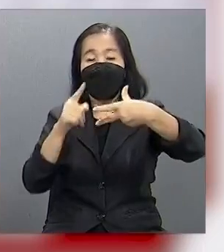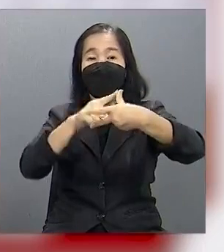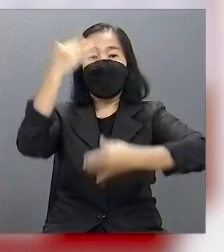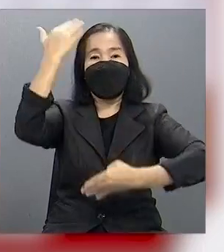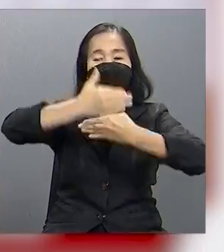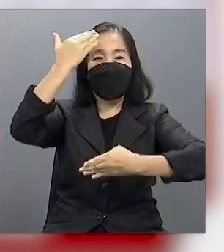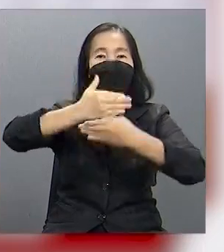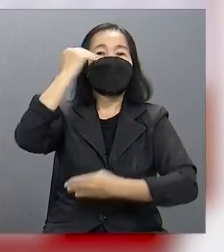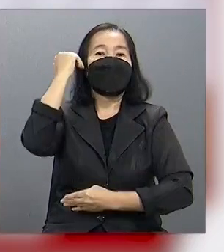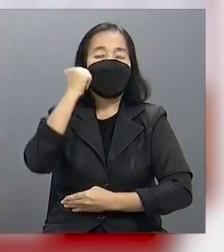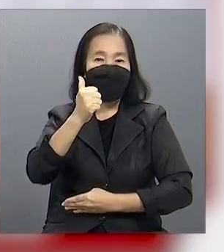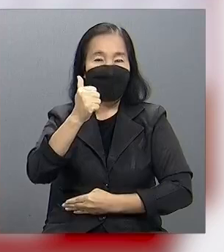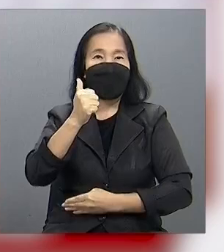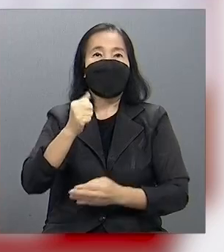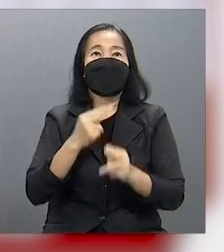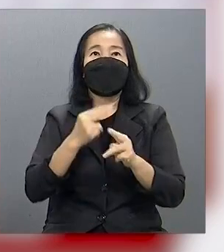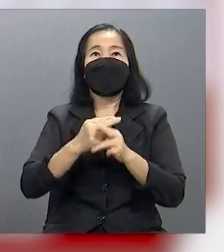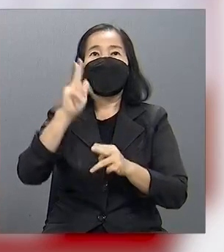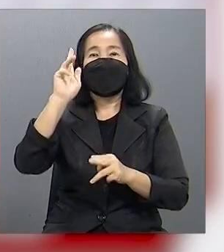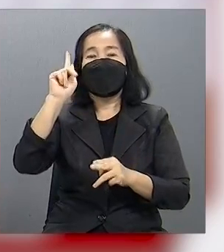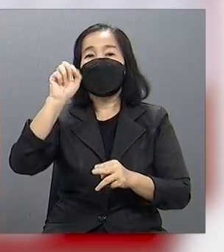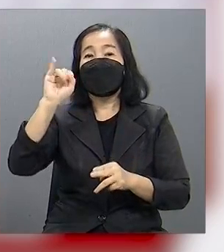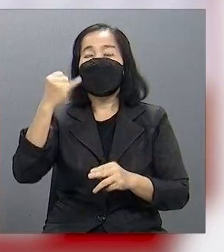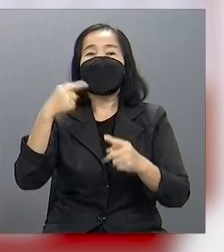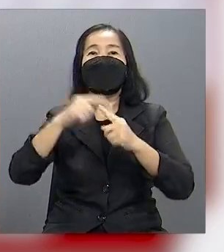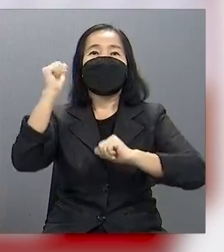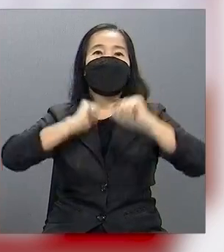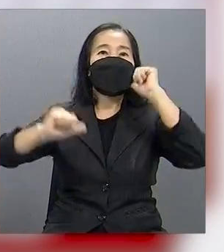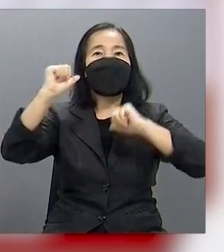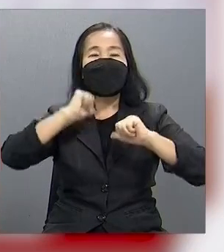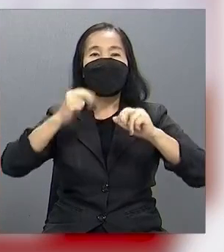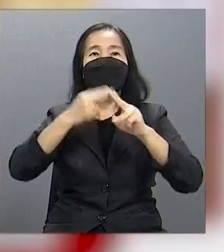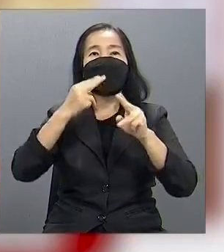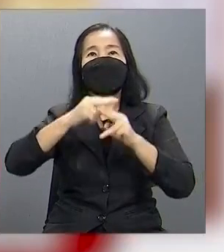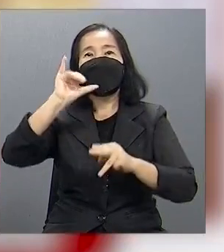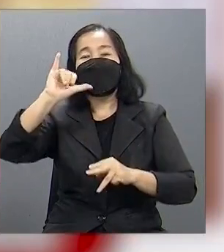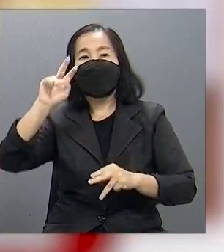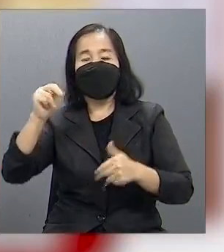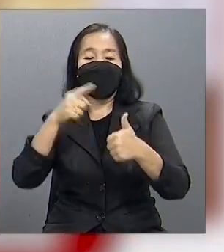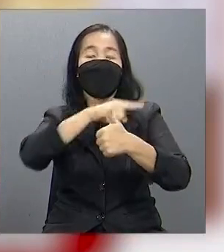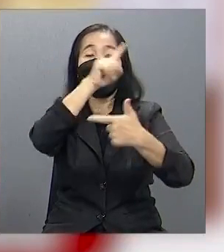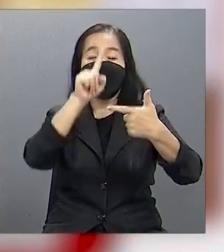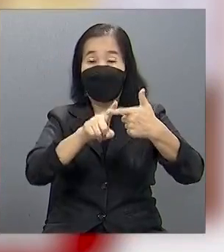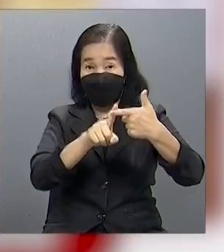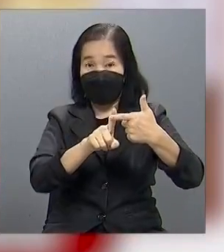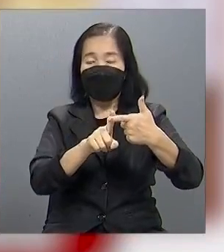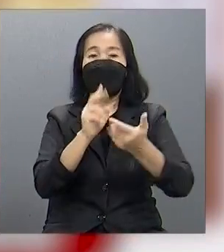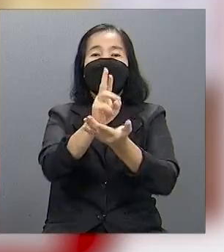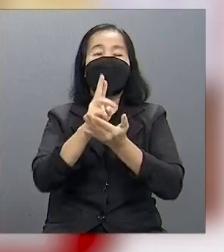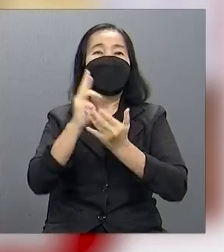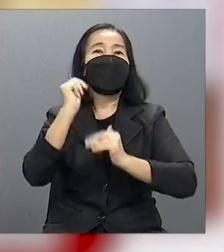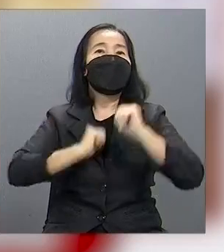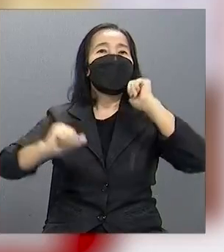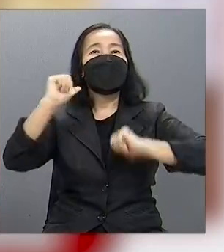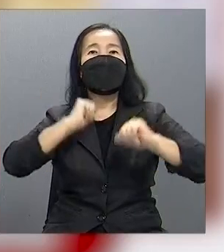ศักดิ์นฤพัฒน์นะครับจากละครเรื่อง Reunion เรียนอยู่นี่นะครับและ2สาขาละครซีรีส์สร้างสรรค์สังคม